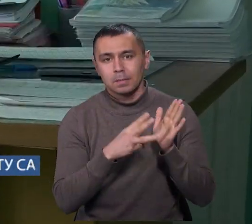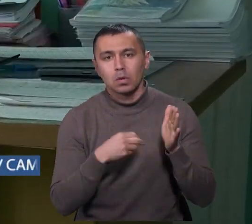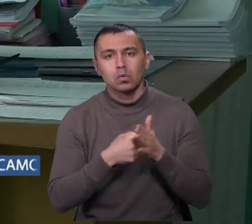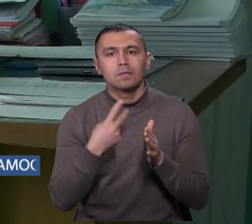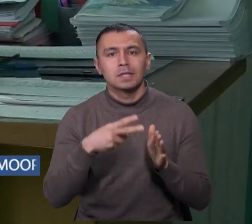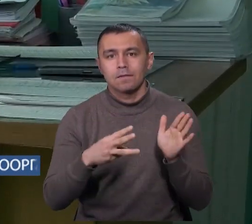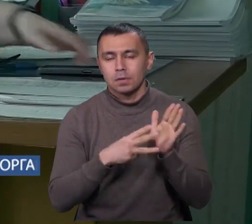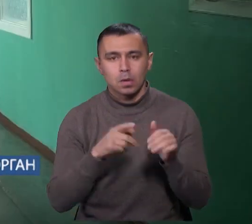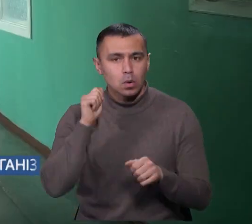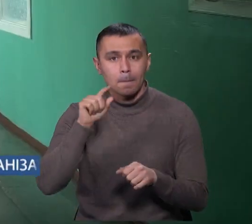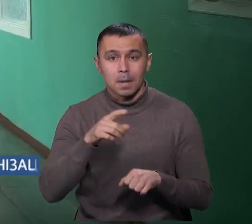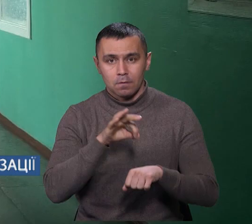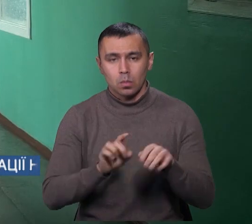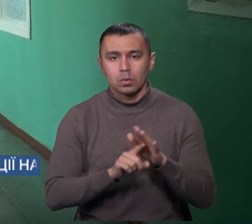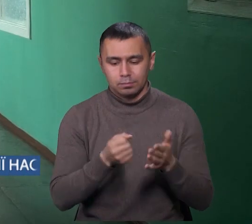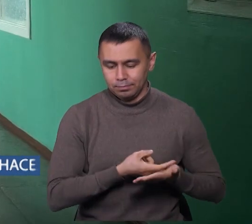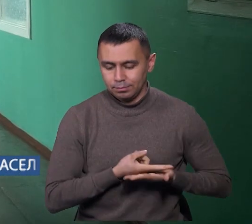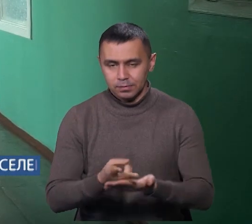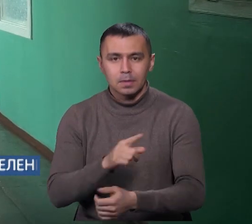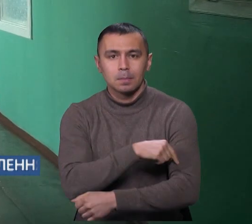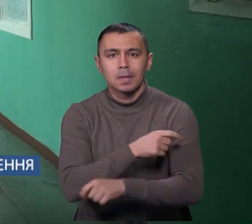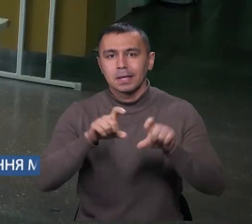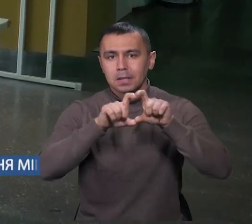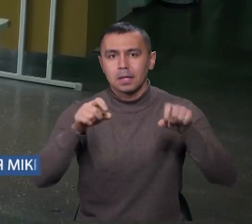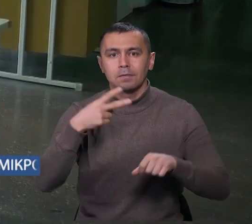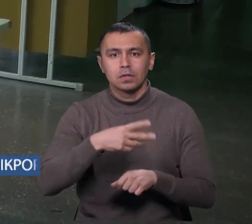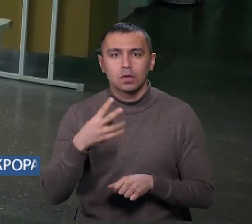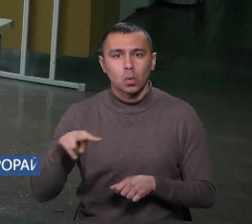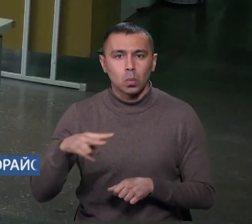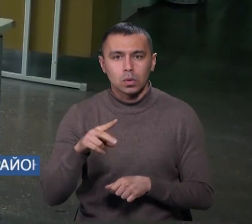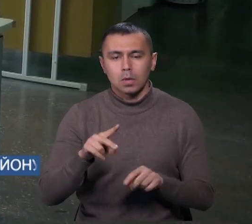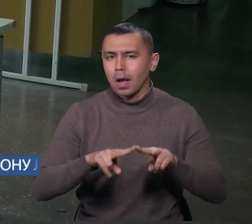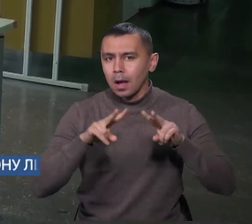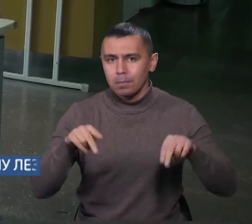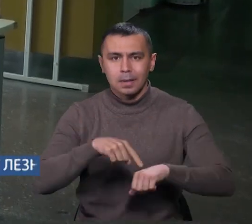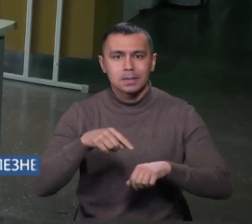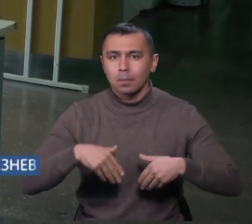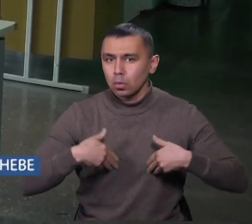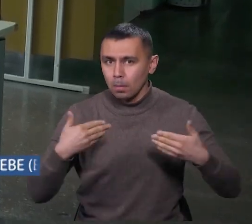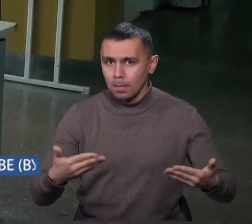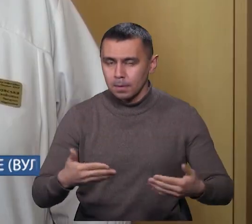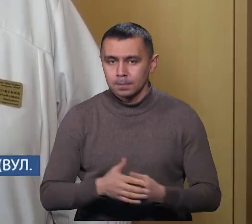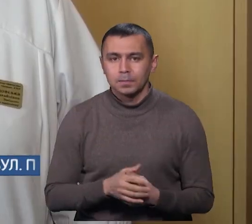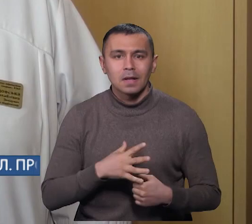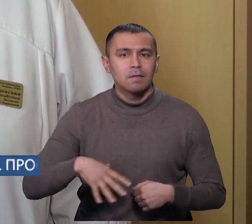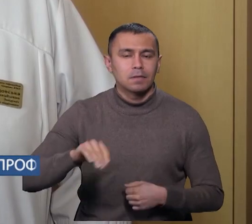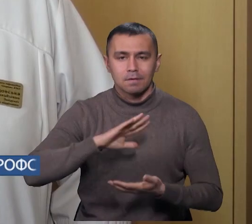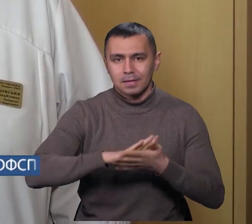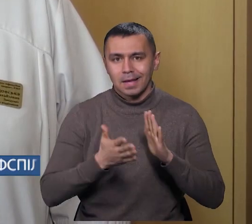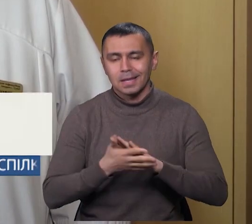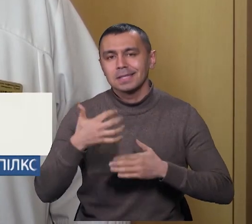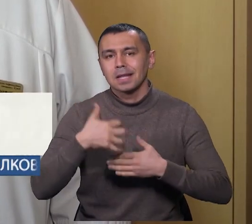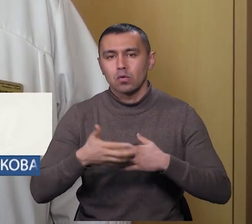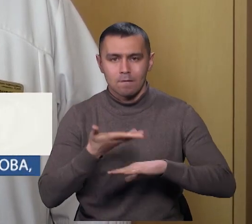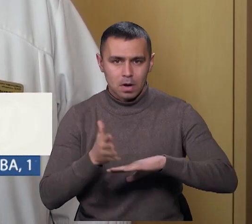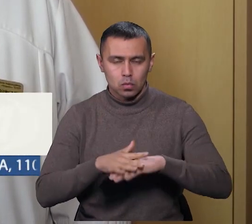28 років. Перші хворі почали надходити в медичний заклад 24 лютого з однаковими симптомами. Всі в стані середньої